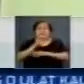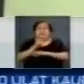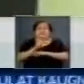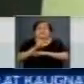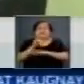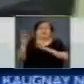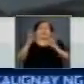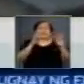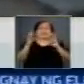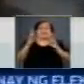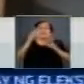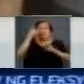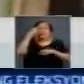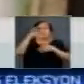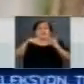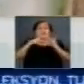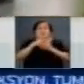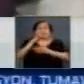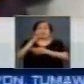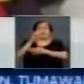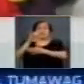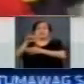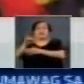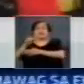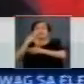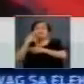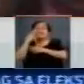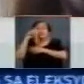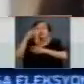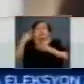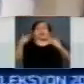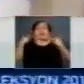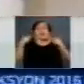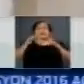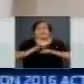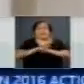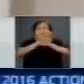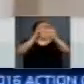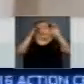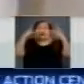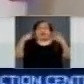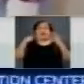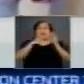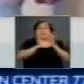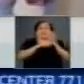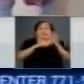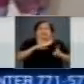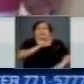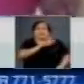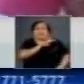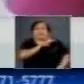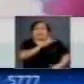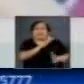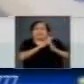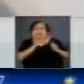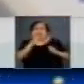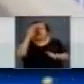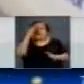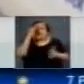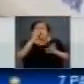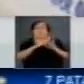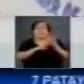fact, ready na talaga yung mga BEIs. At bago pa magkaroon ng liwanag, ay may mga botante na nag-aabang dito. Pero